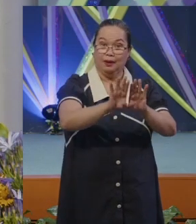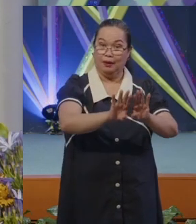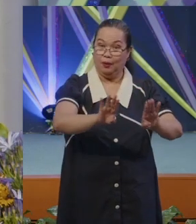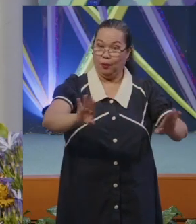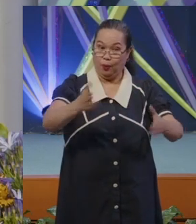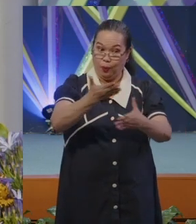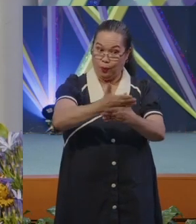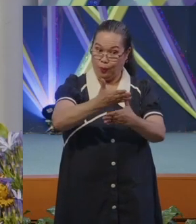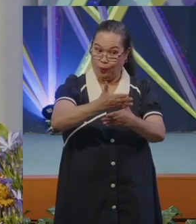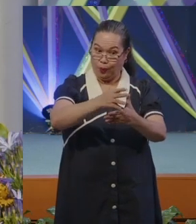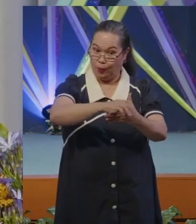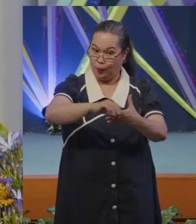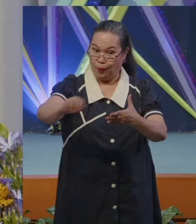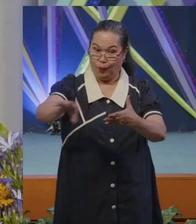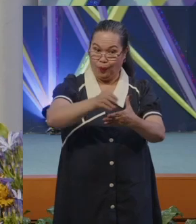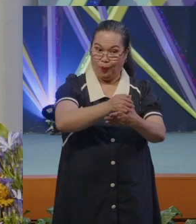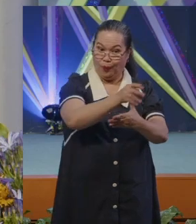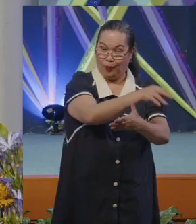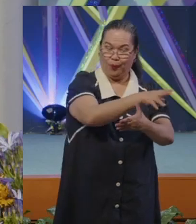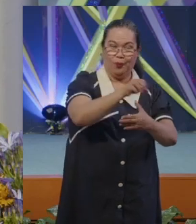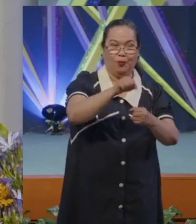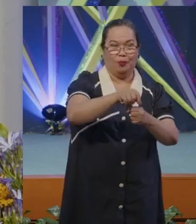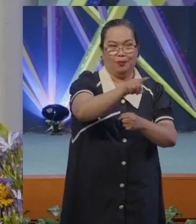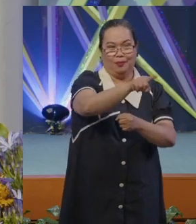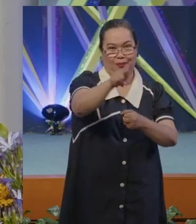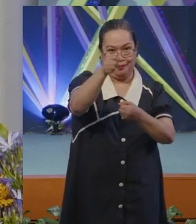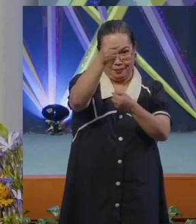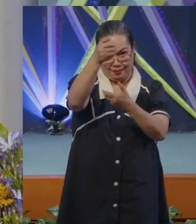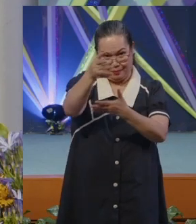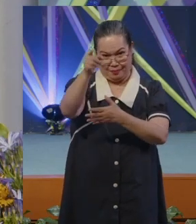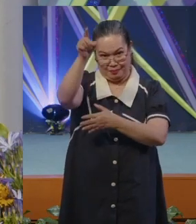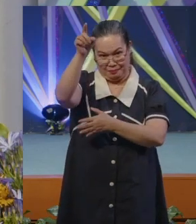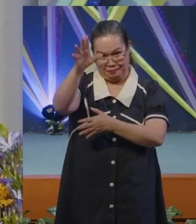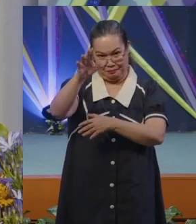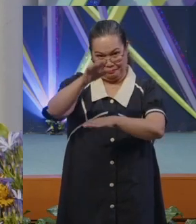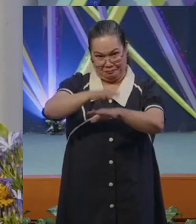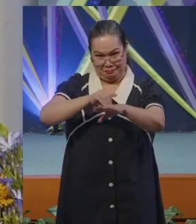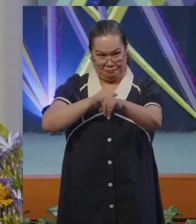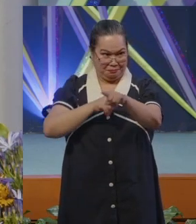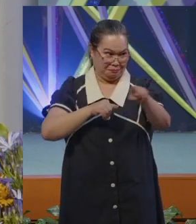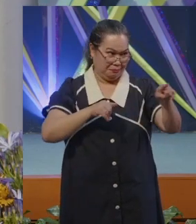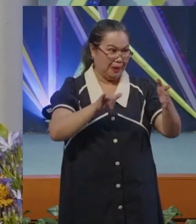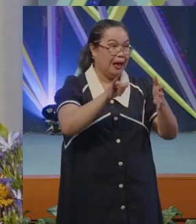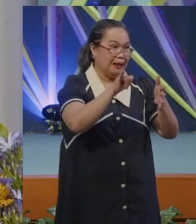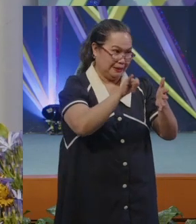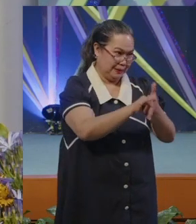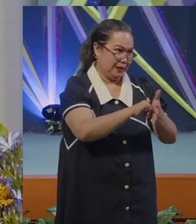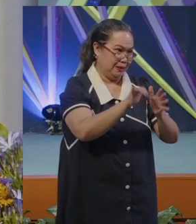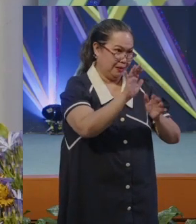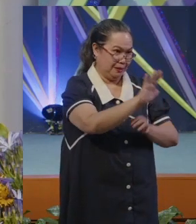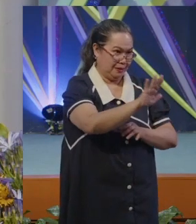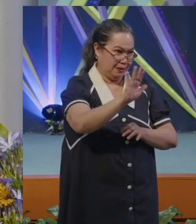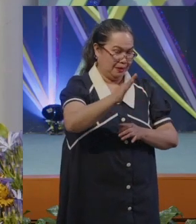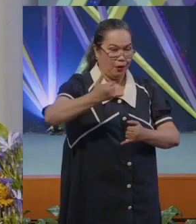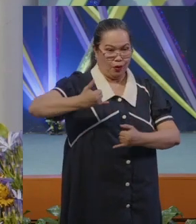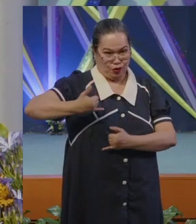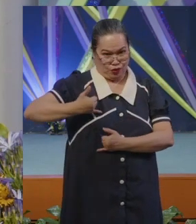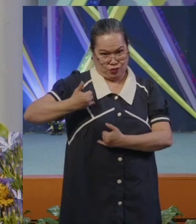iyo upang ikaw ay makatupad sa kanyang pagtawag. Ganun po ang ginagawa ngayon sa puso ni